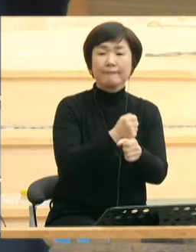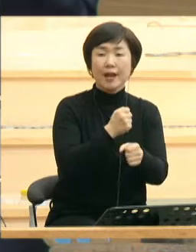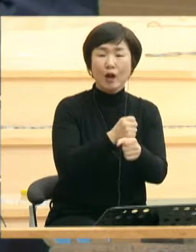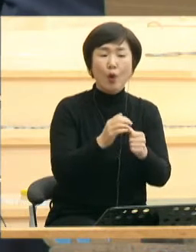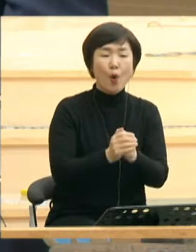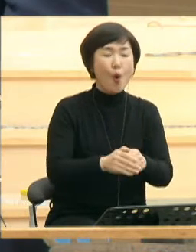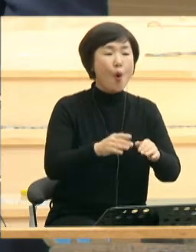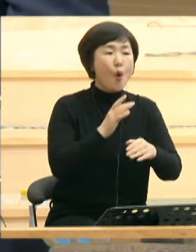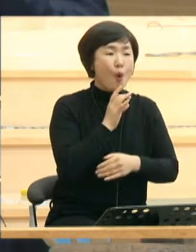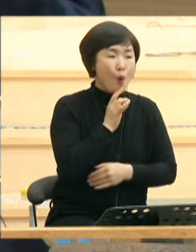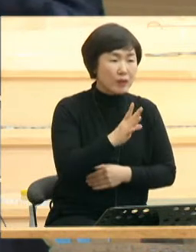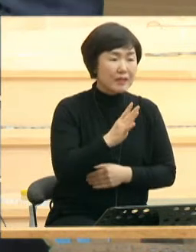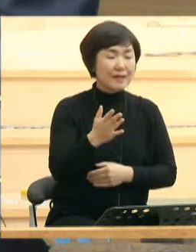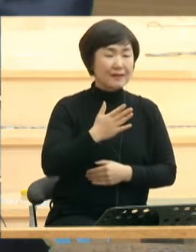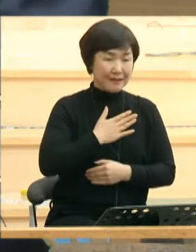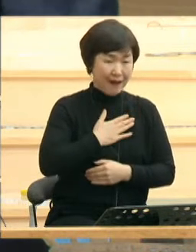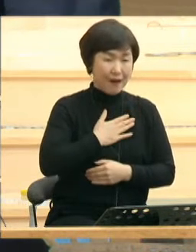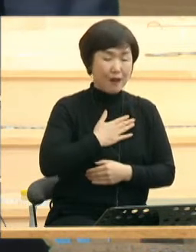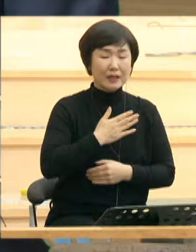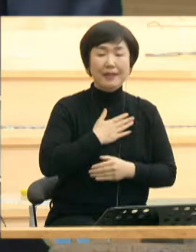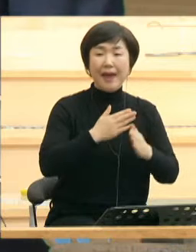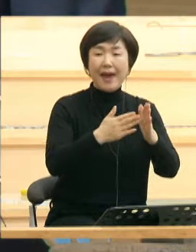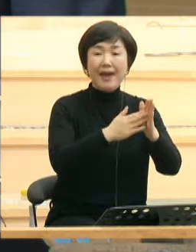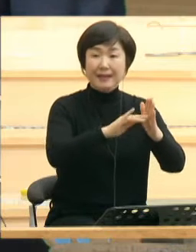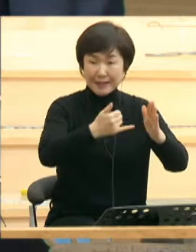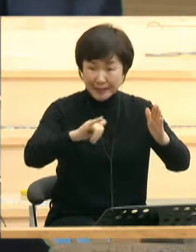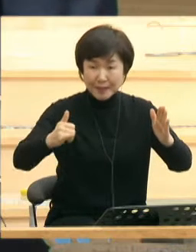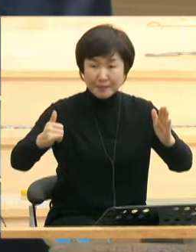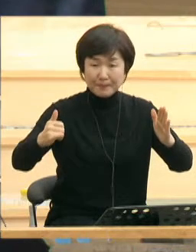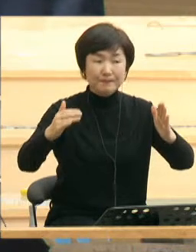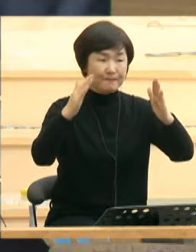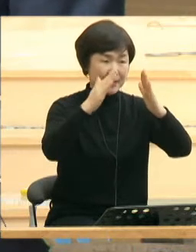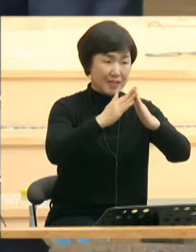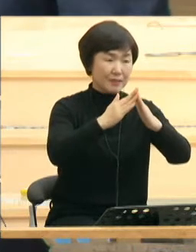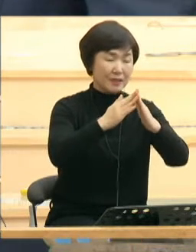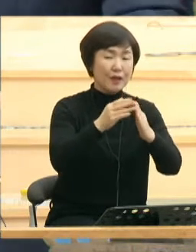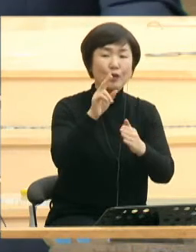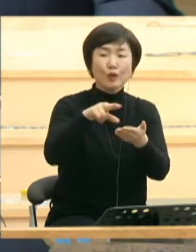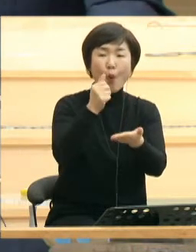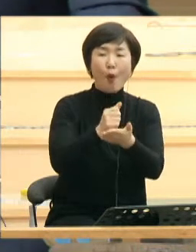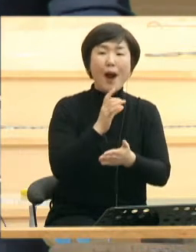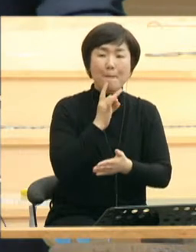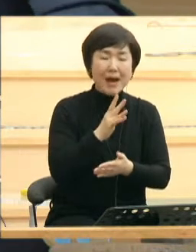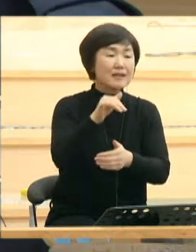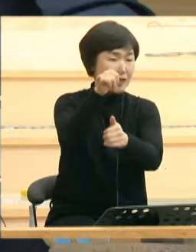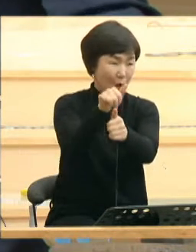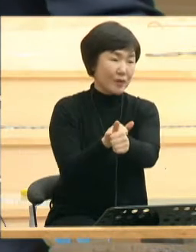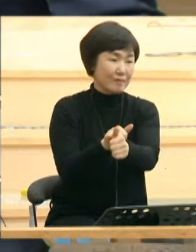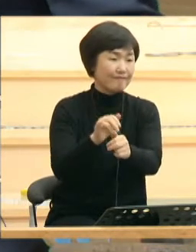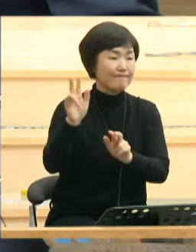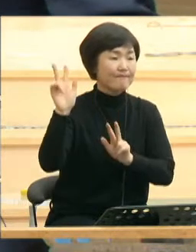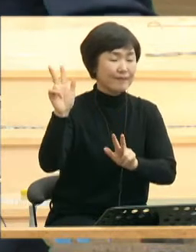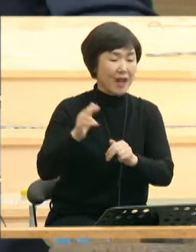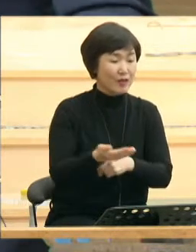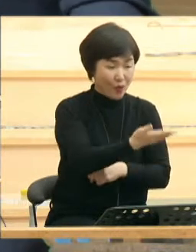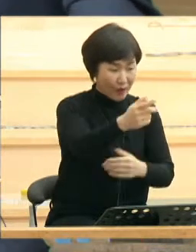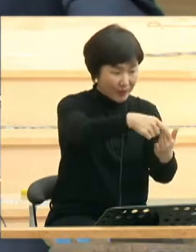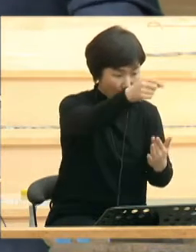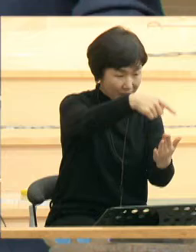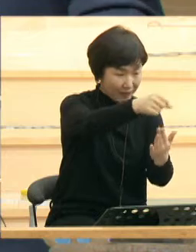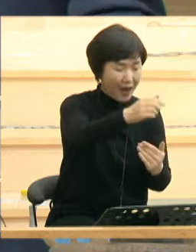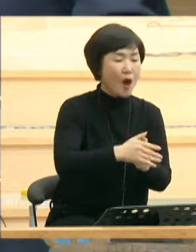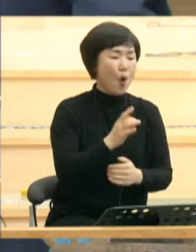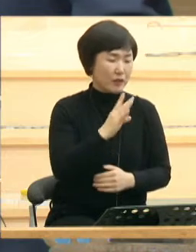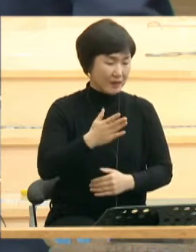어진 나와 내 집은 여호와를 섬기며 라 선택해라 너희들이 선택해라 그러나